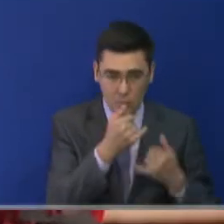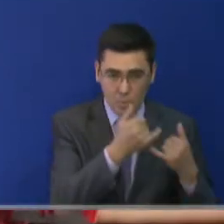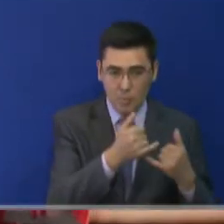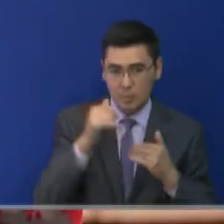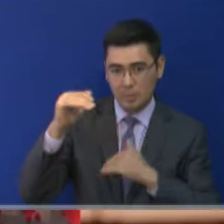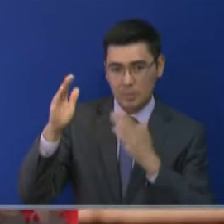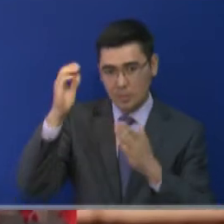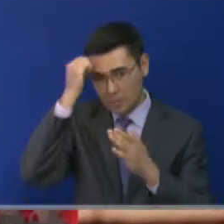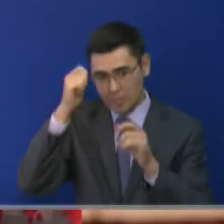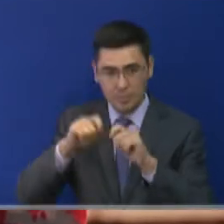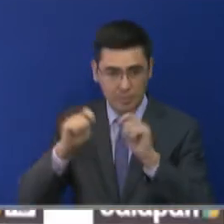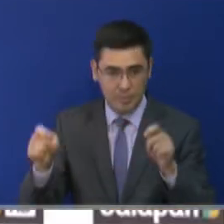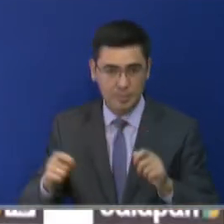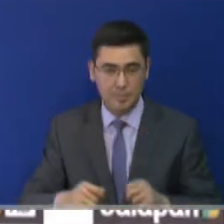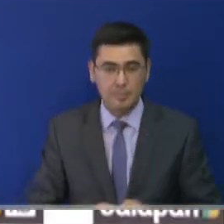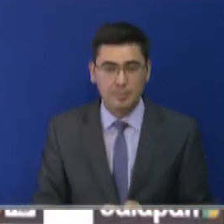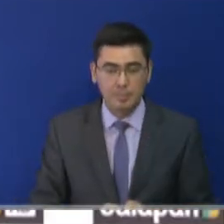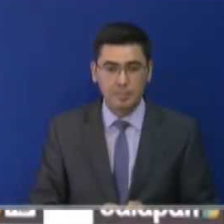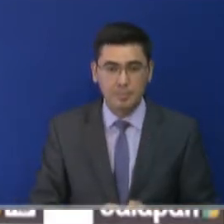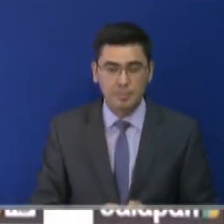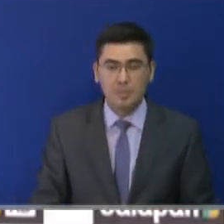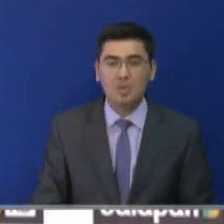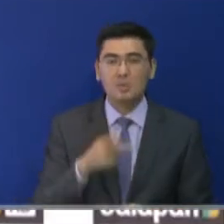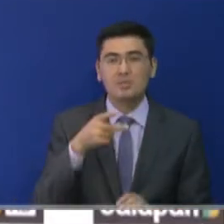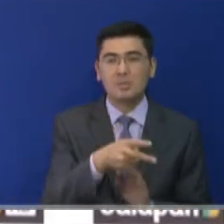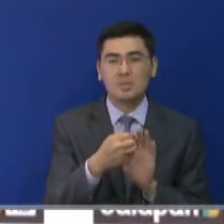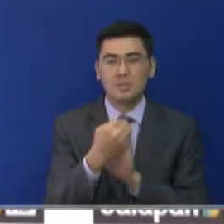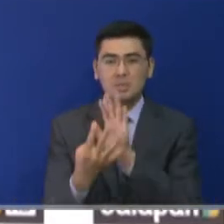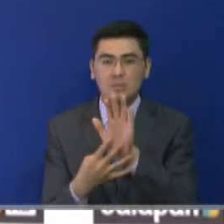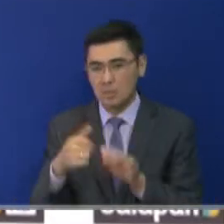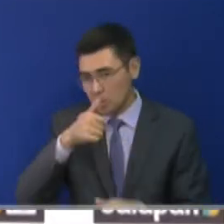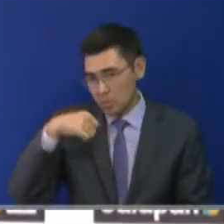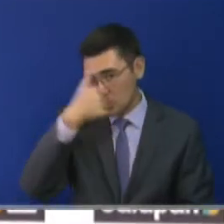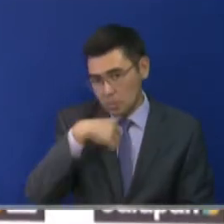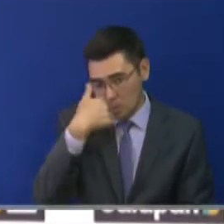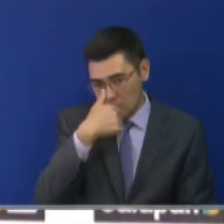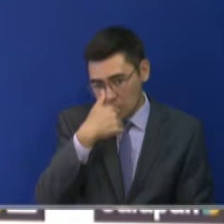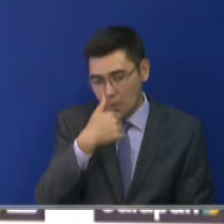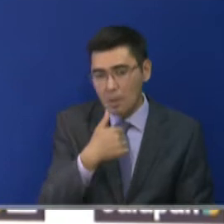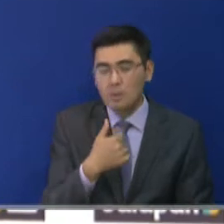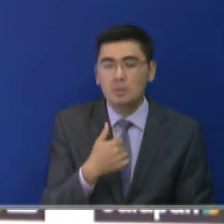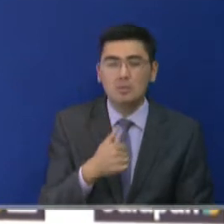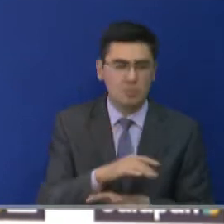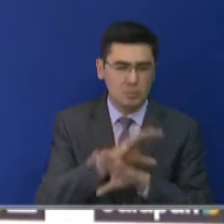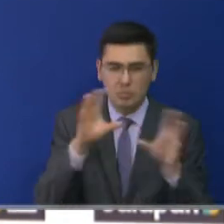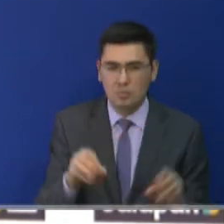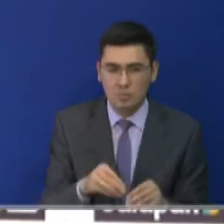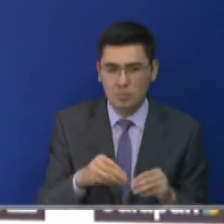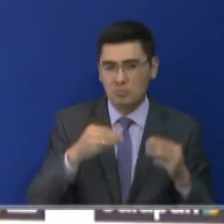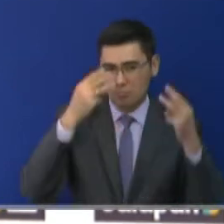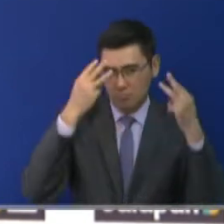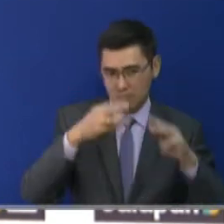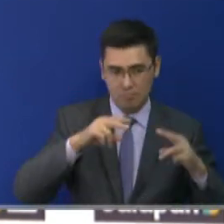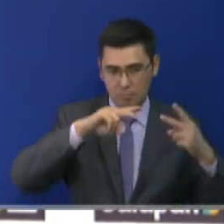ашылды. 2019 жылы телеарна цифрлық форматтағы көрсетілімге көшіп, техника толық HD форматына